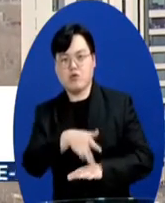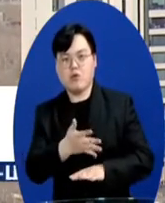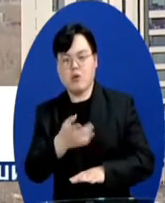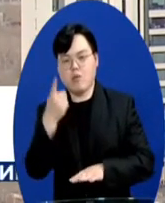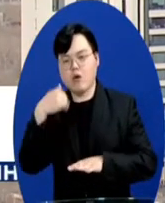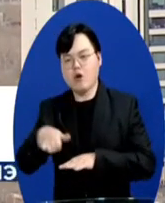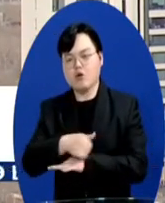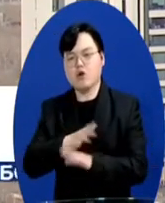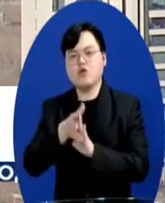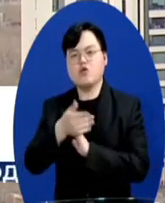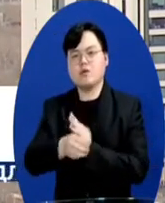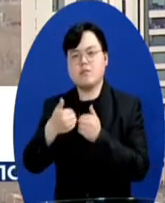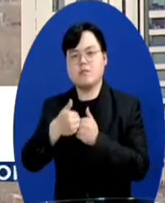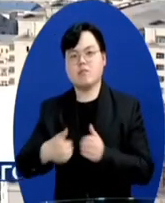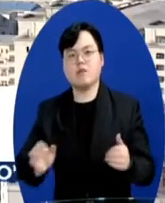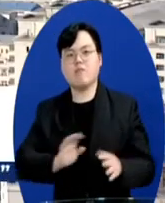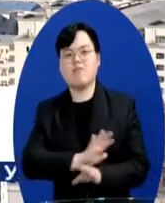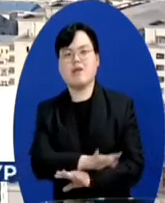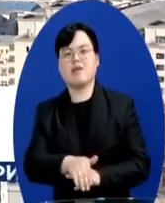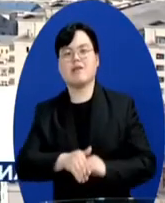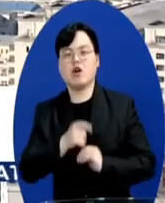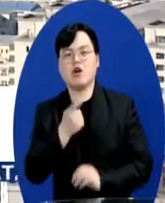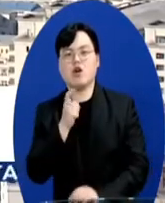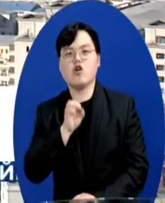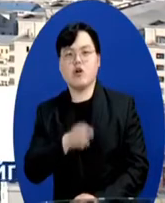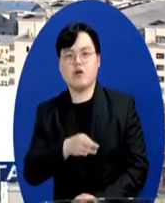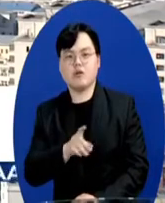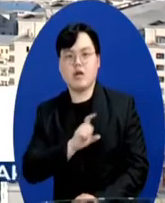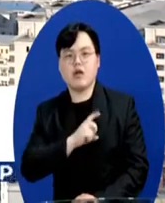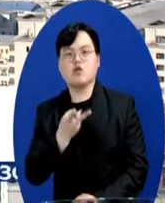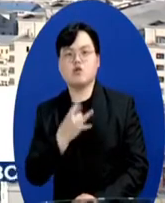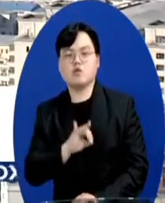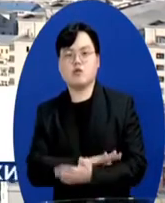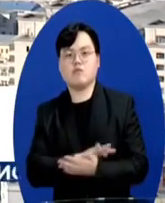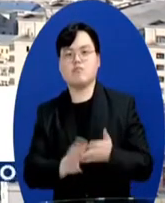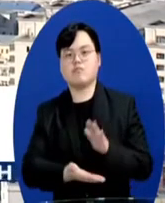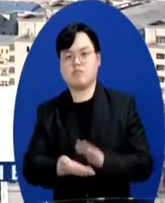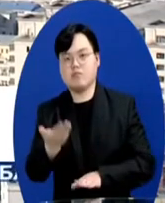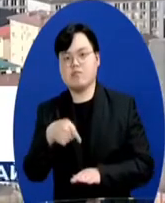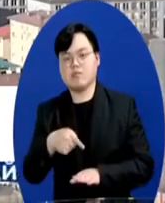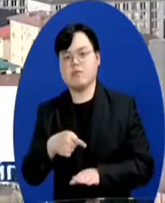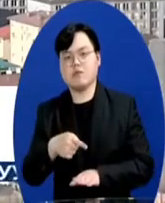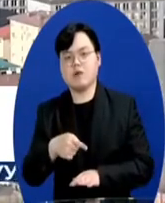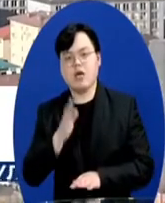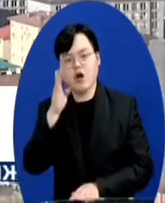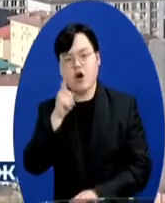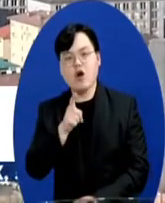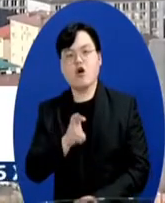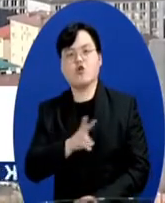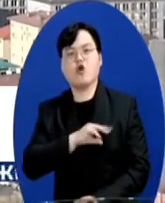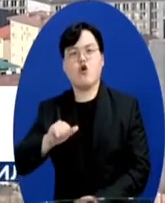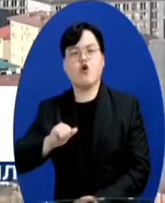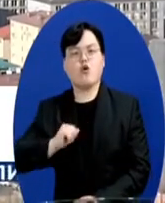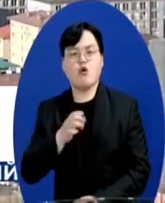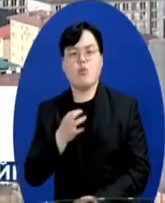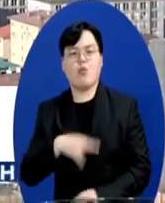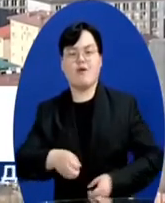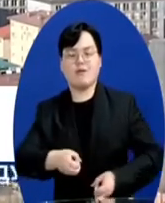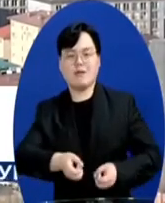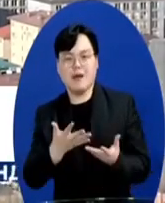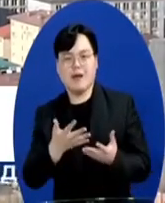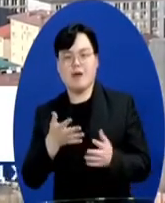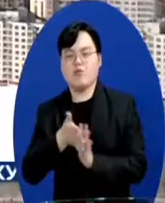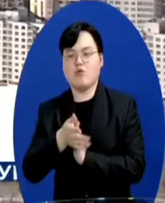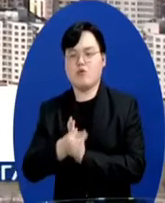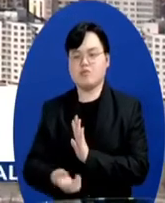улсын төсвөөс хараат бус болж бие даасан төсөвтэй болох эрхцүүлэн шинжилэл бий болсон. Цаашид хот өөрөө бонд гаргах, хөрөнгө оруулалтыг татах,